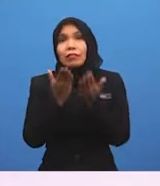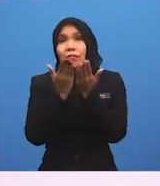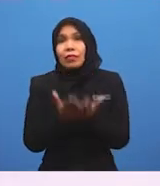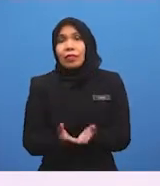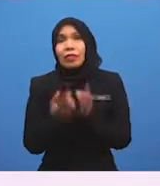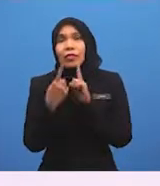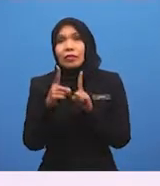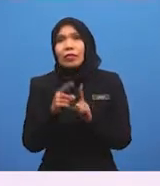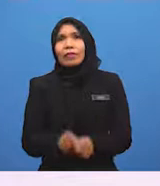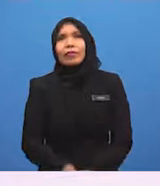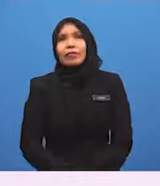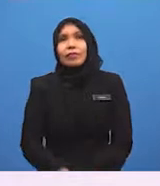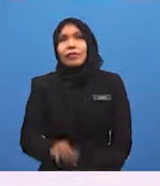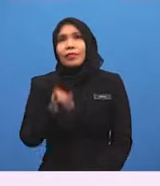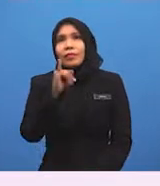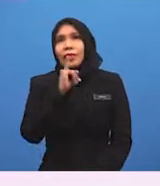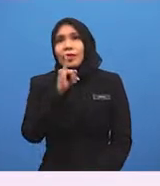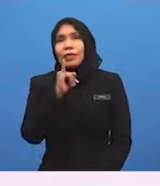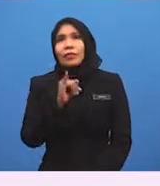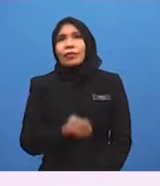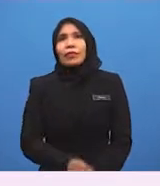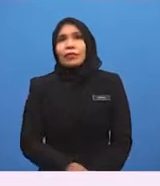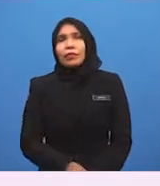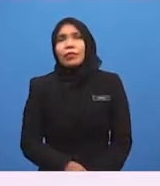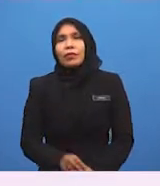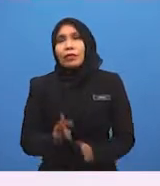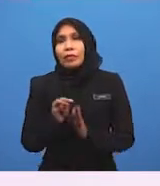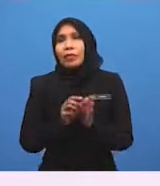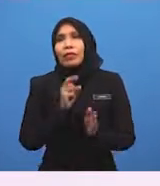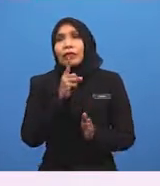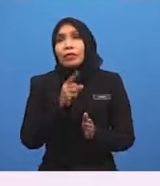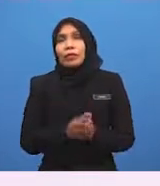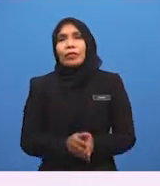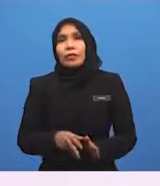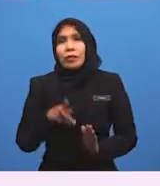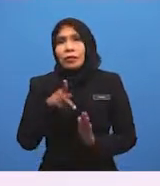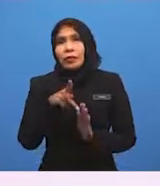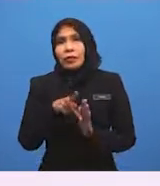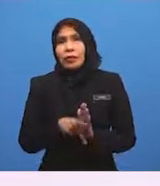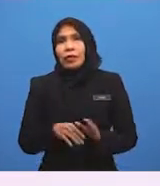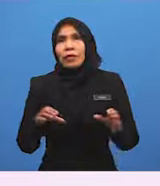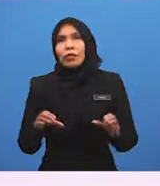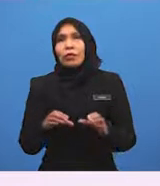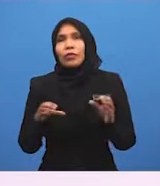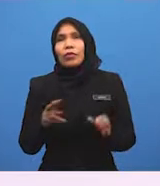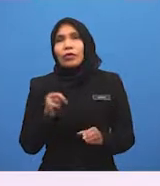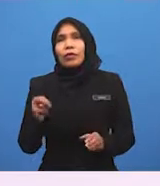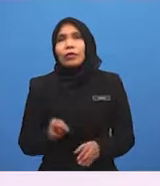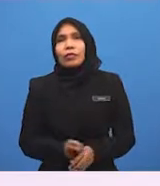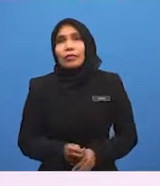Ibu Engo mendengkur perbuatan anaknya dan jiran serta menasihati mereka berdua.